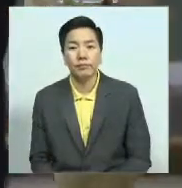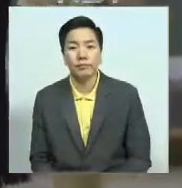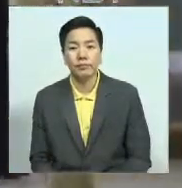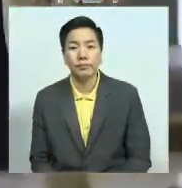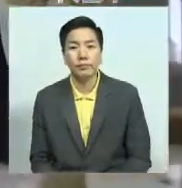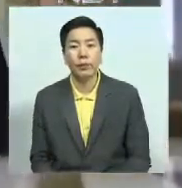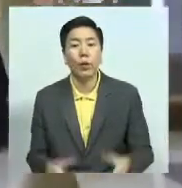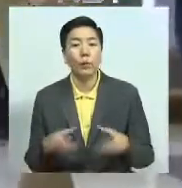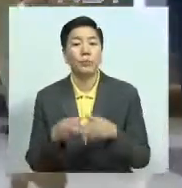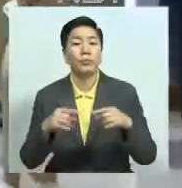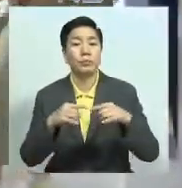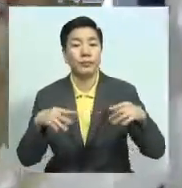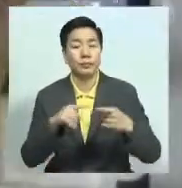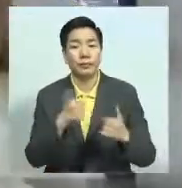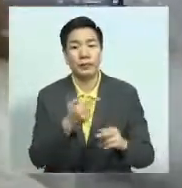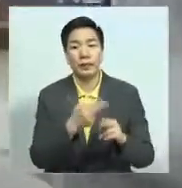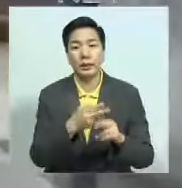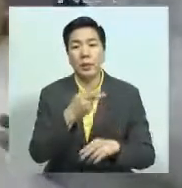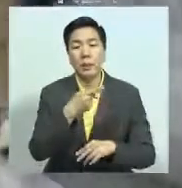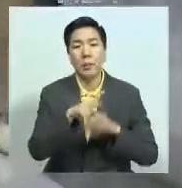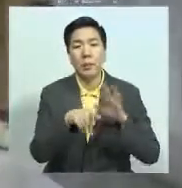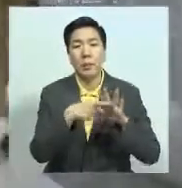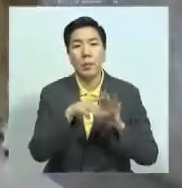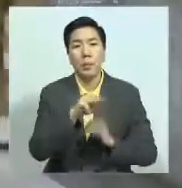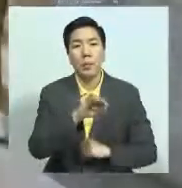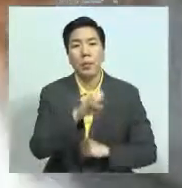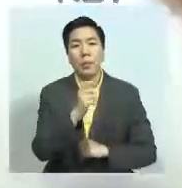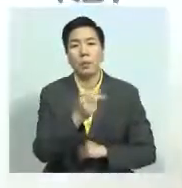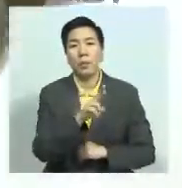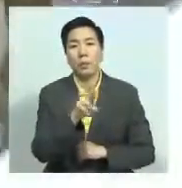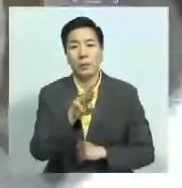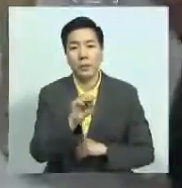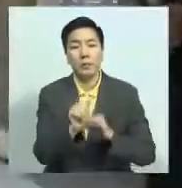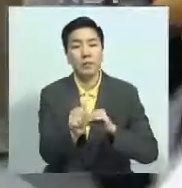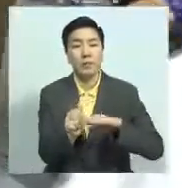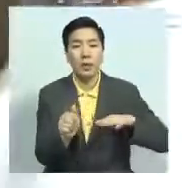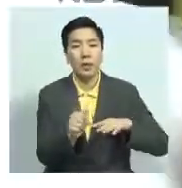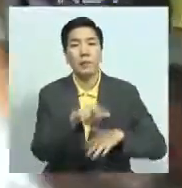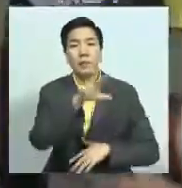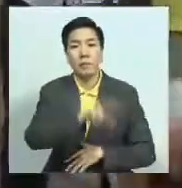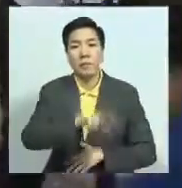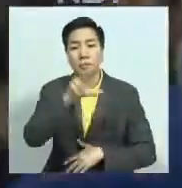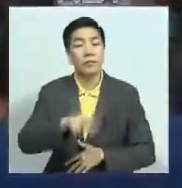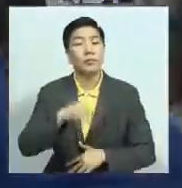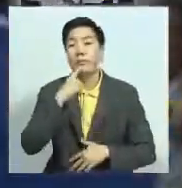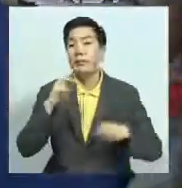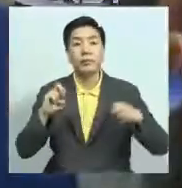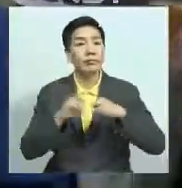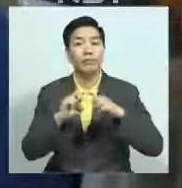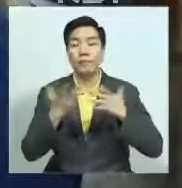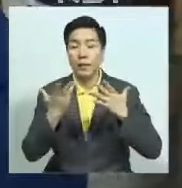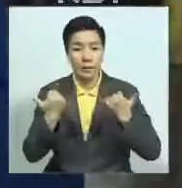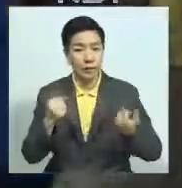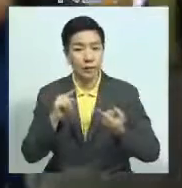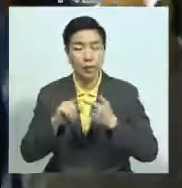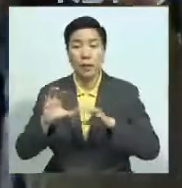ขณะที่พรรคฝ่ายค้านนะครับทางด้านของนายภูมิธรรมเวชยชัยนะครับแกนนำพรรคเพื่อไทยก็ไม่ขัดข้องนะครับที่รัฐบาลได้น